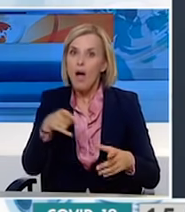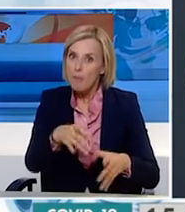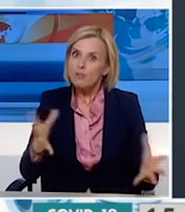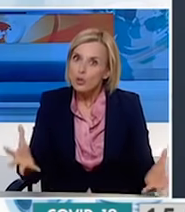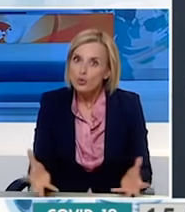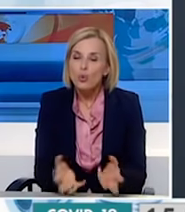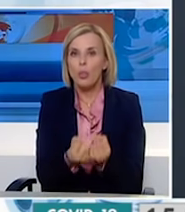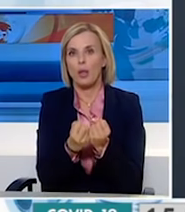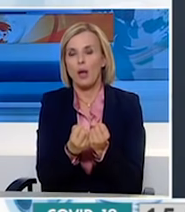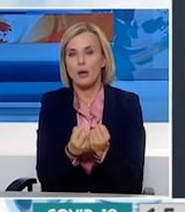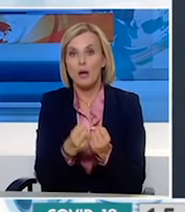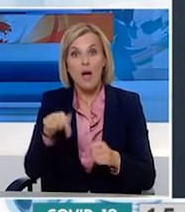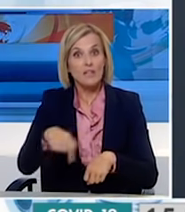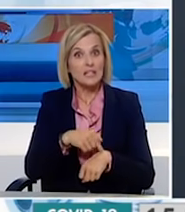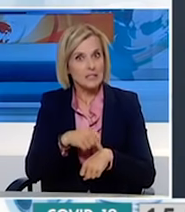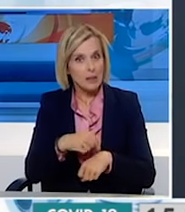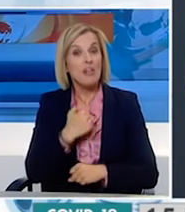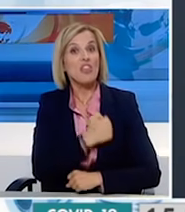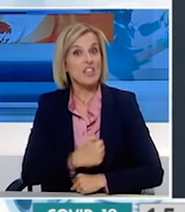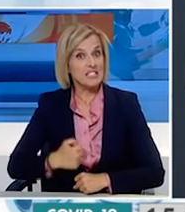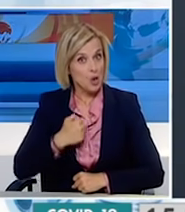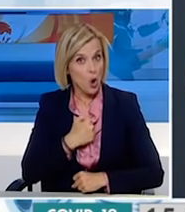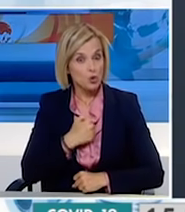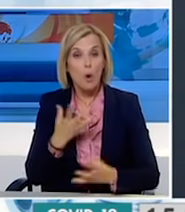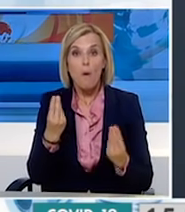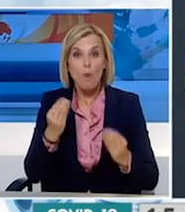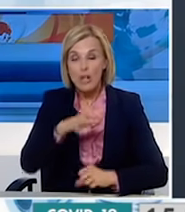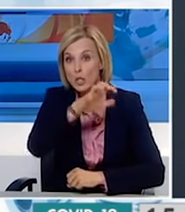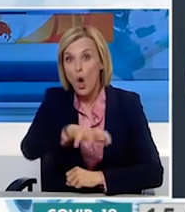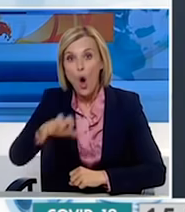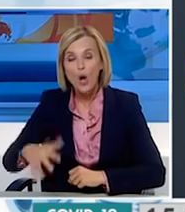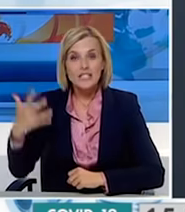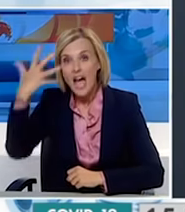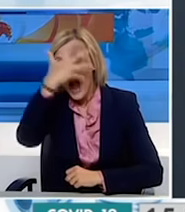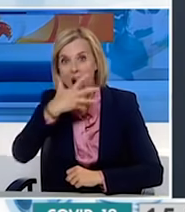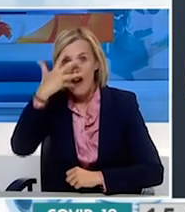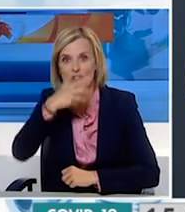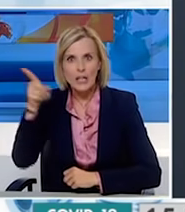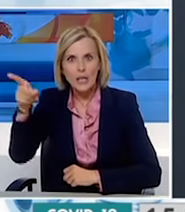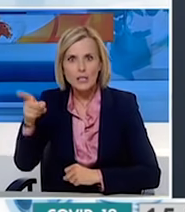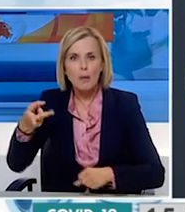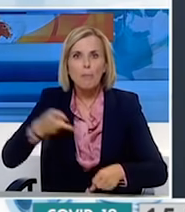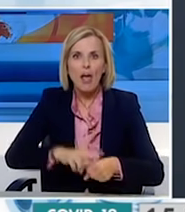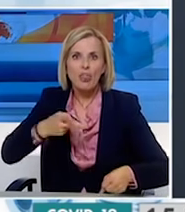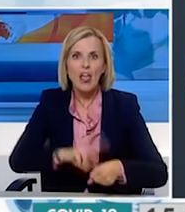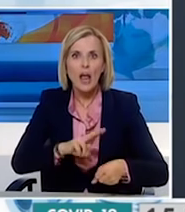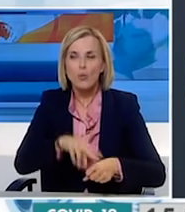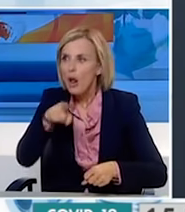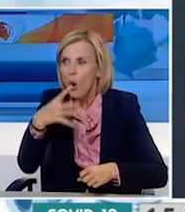20 χρόνια. Μια Ελλάδα η οποία εξακολουθεί να σκοτώνει σε χώρες της Αφρικής. Και μάλιστα έγινε και μια ανακοίνωση επί ευκαιρία της